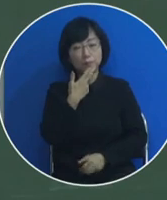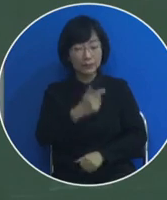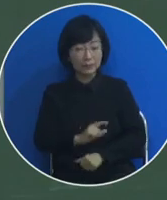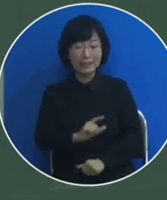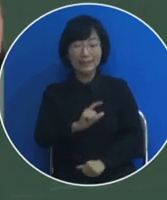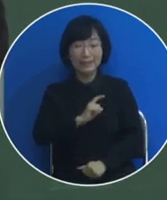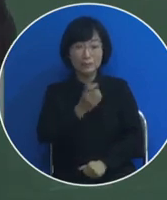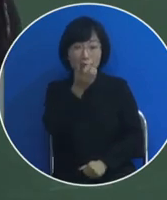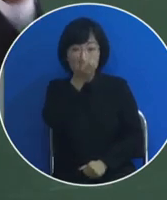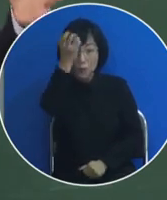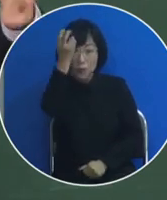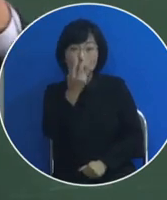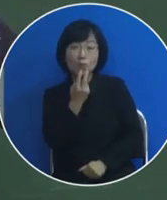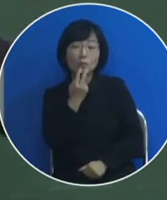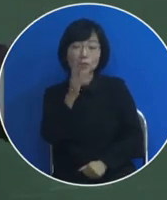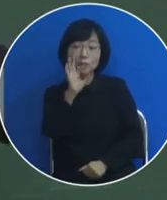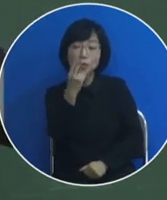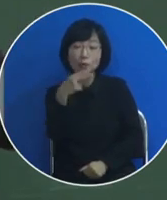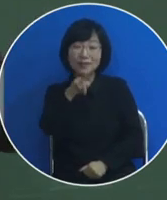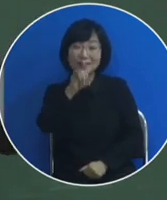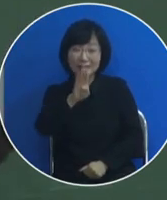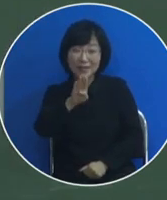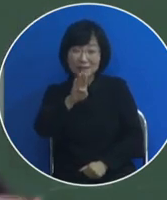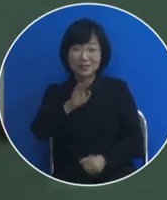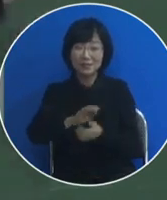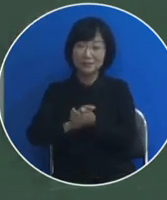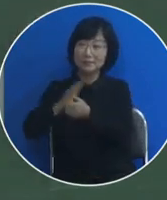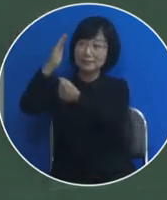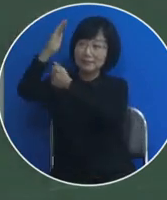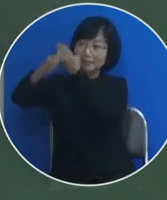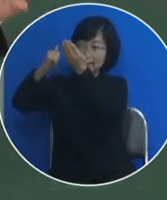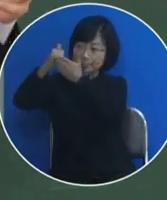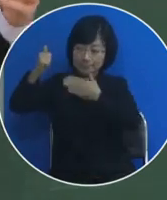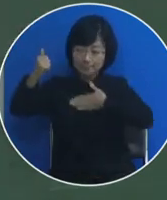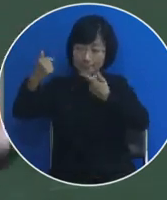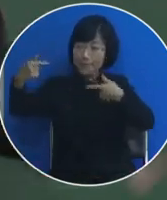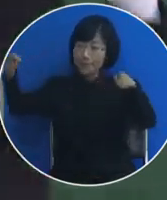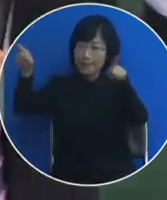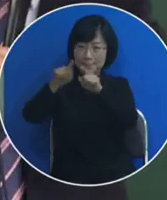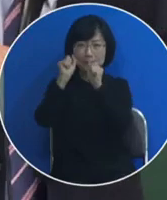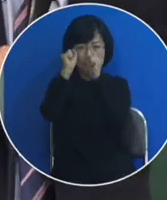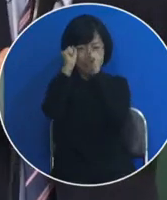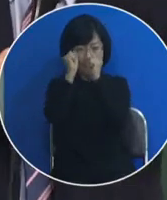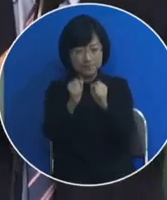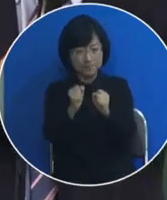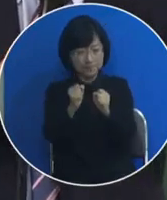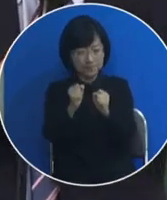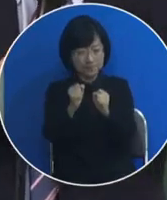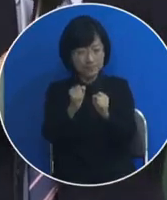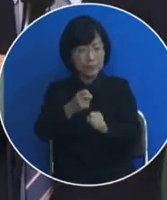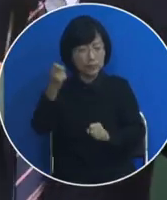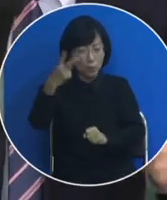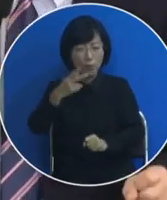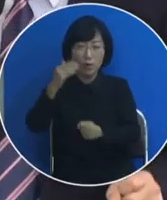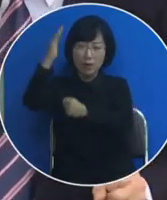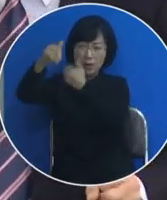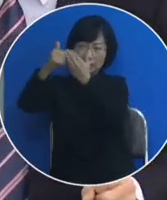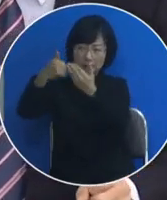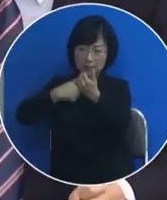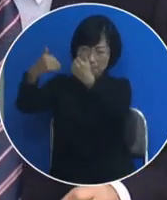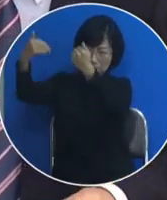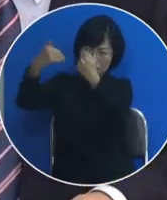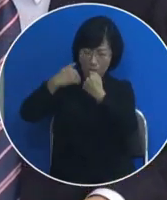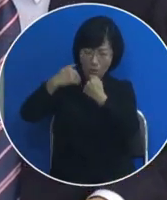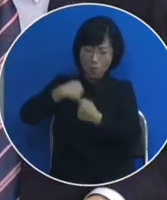두 가지를 봤어요. 하나님이 나와 함께 하시며 절대적인 목표를 둔 것을 가지고 있습니다. And Joseph, he saw two things, that God